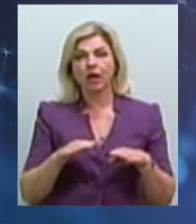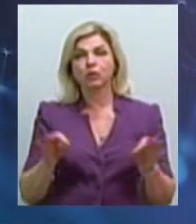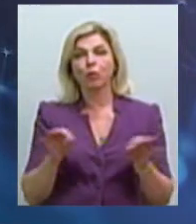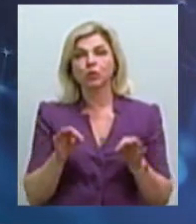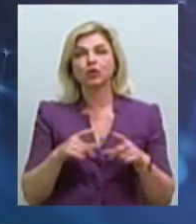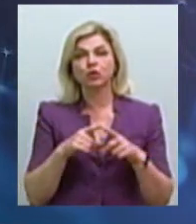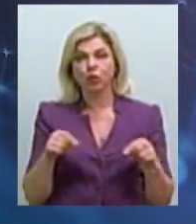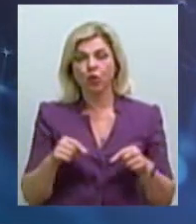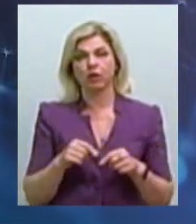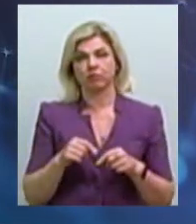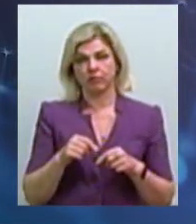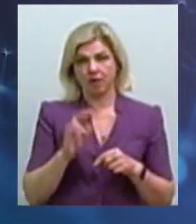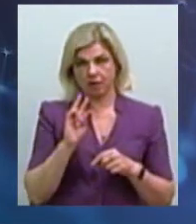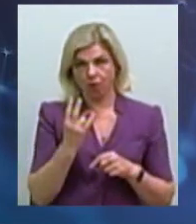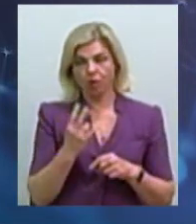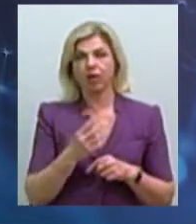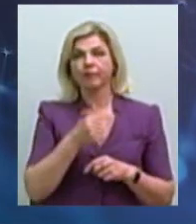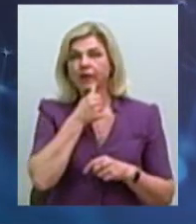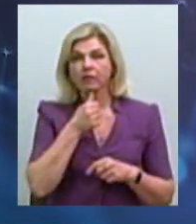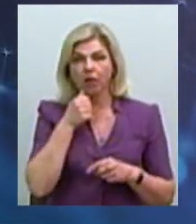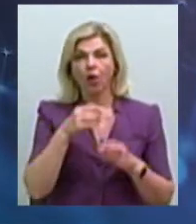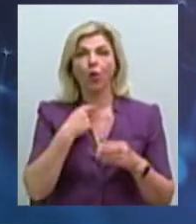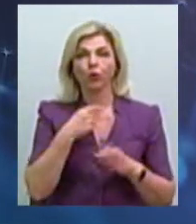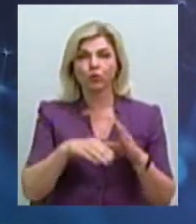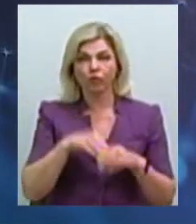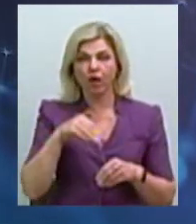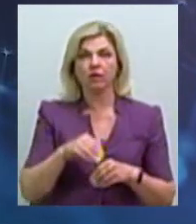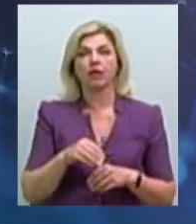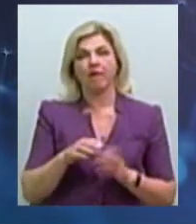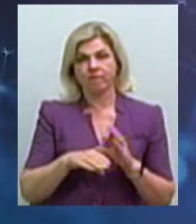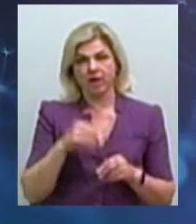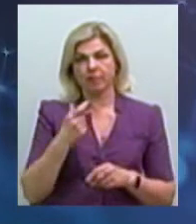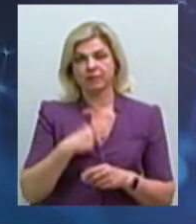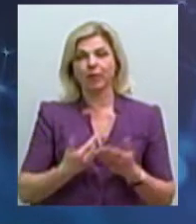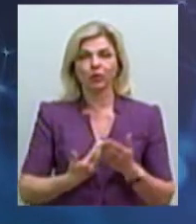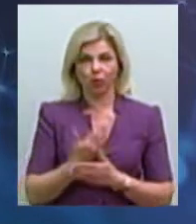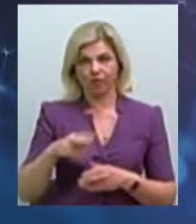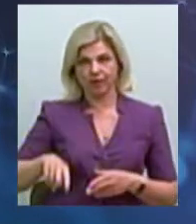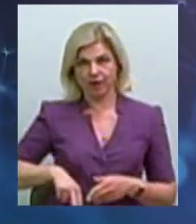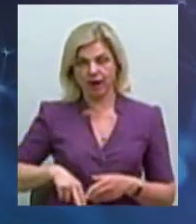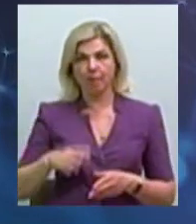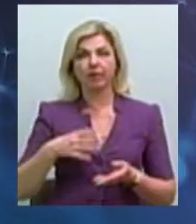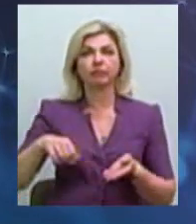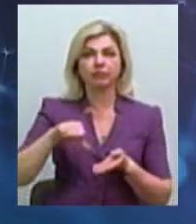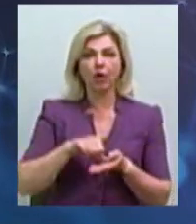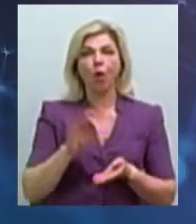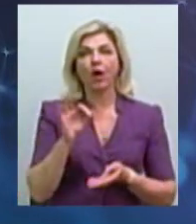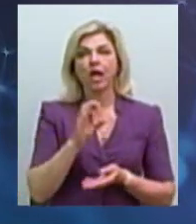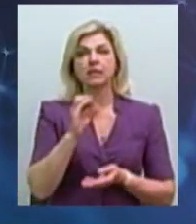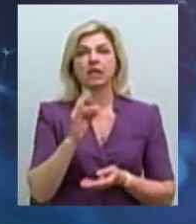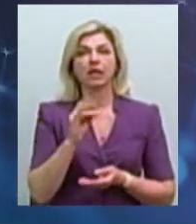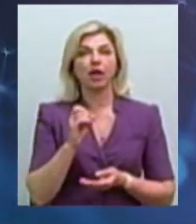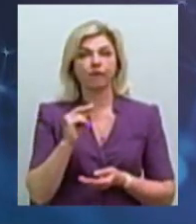Миколаєва шляхом таємного голосування обрав собі нового директора. Провести вибори запропонував миколаївський міський голова Олександр Сінкевич